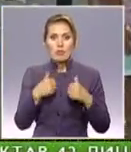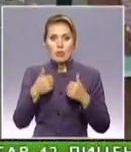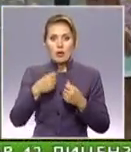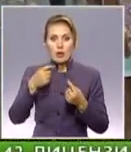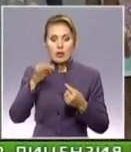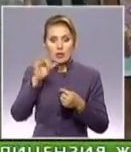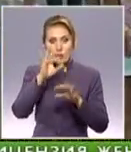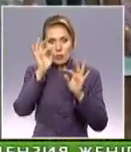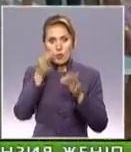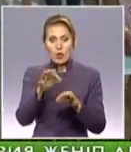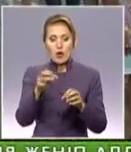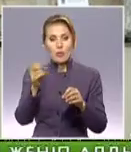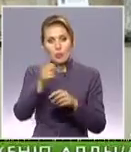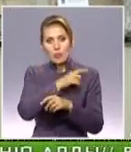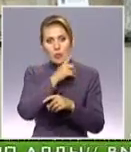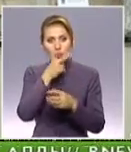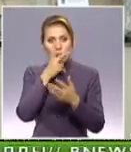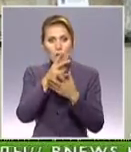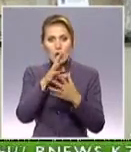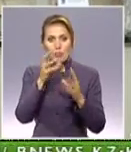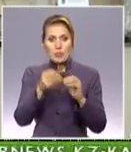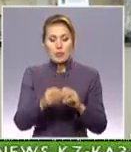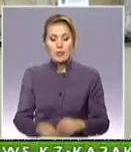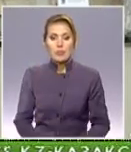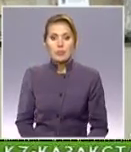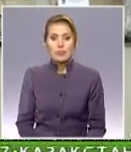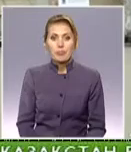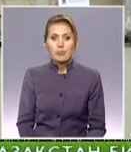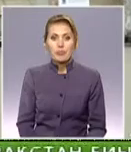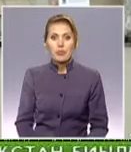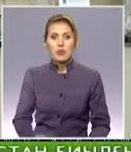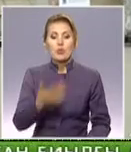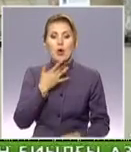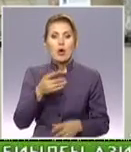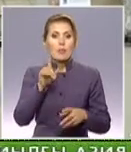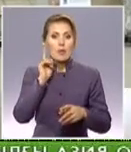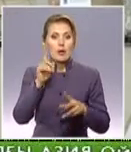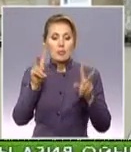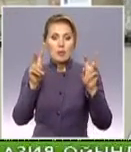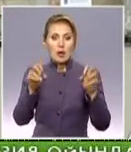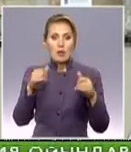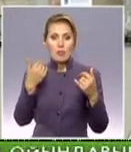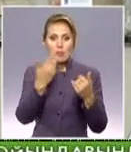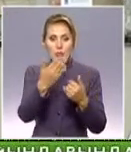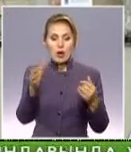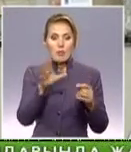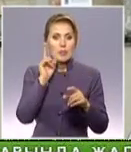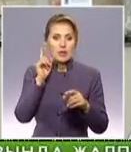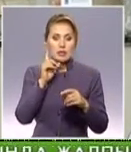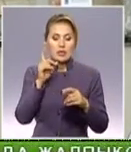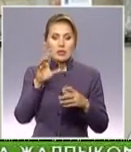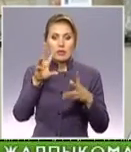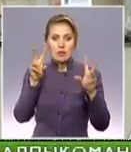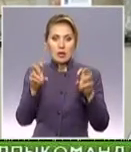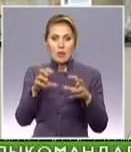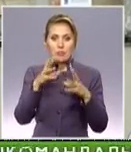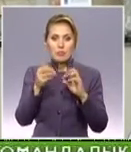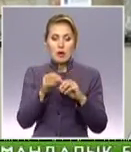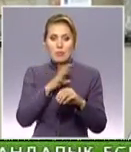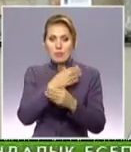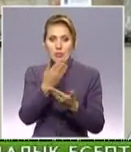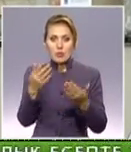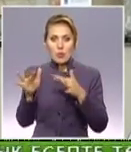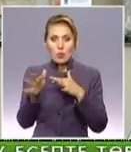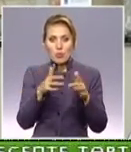лайық, әнді шебер орындайды. Данный фестиваль «Голос молодежи», вот сцену мы видим. Бұл фестиваль «Жастар дауысы» деп аталады. Біздің